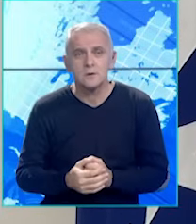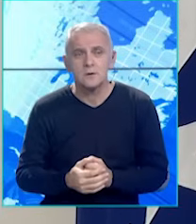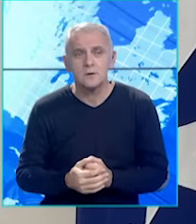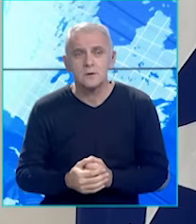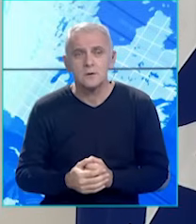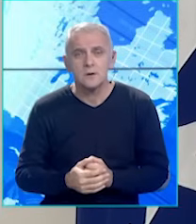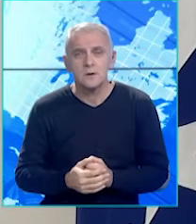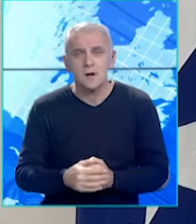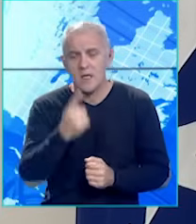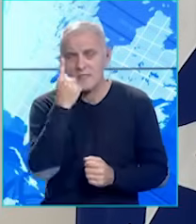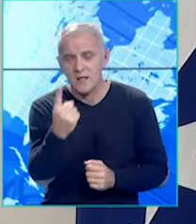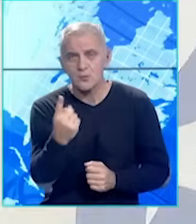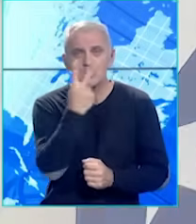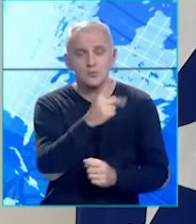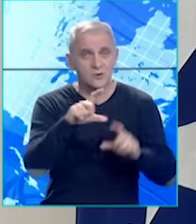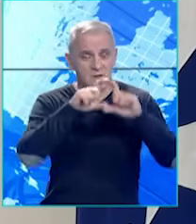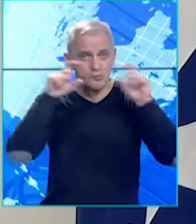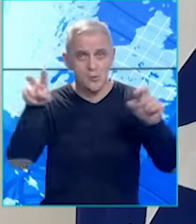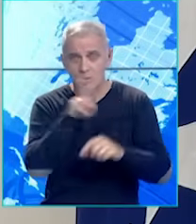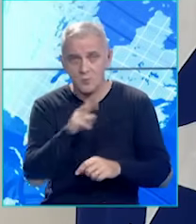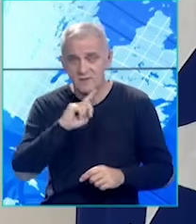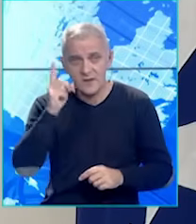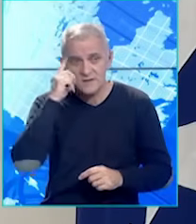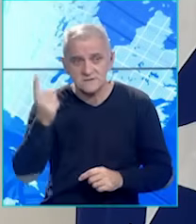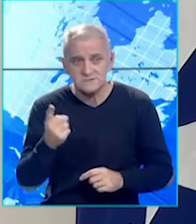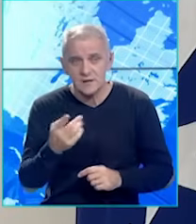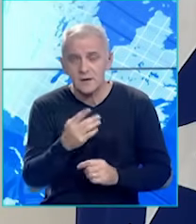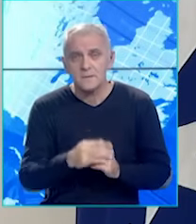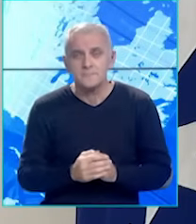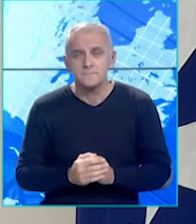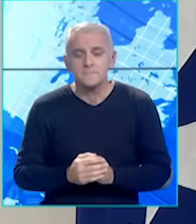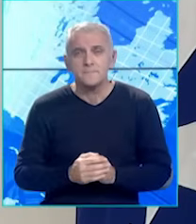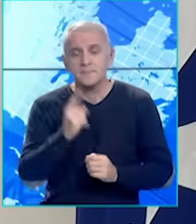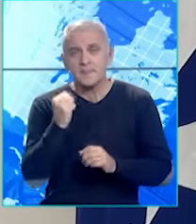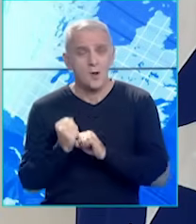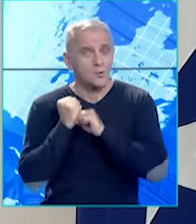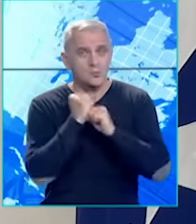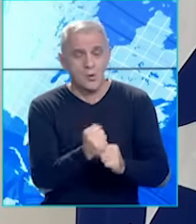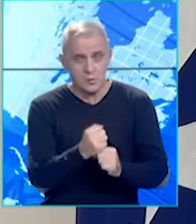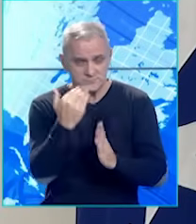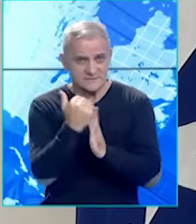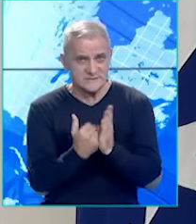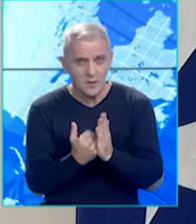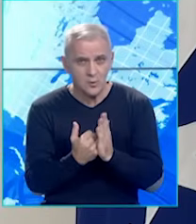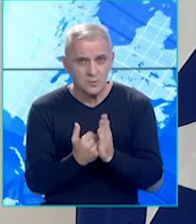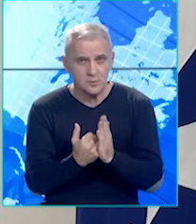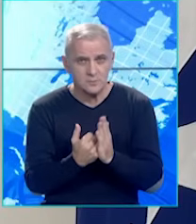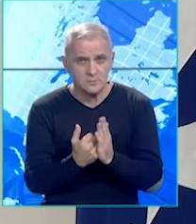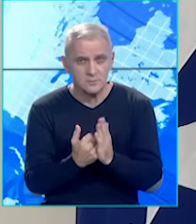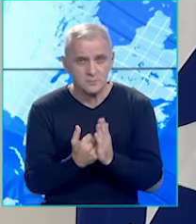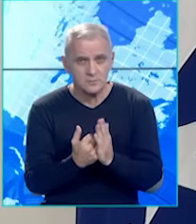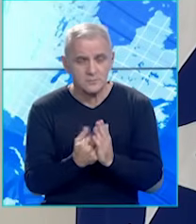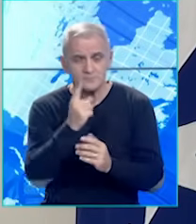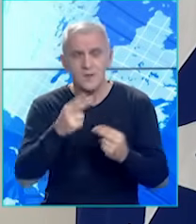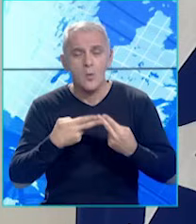i jednog i drugog doma. Budući je ured visokog predstavnika i donio taj zakon,